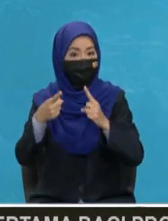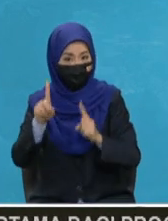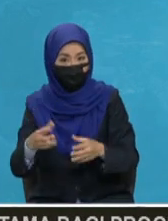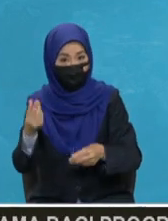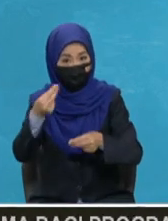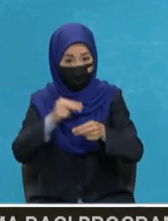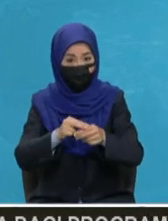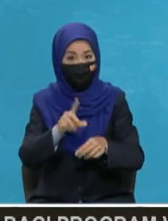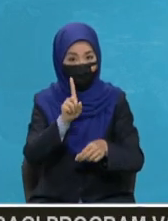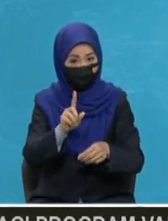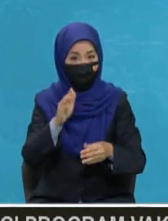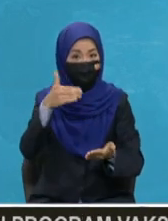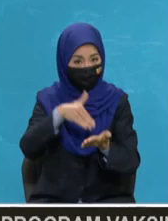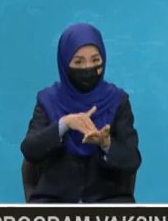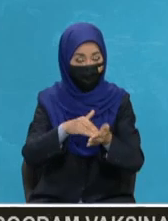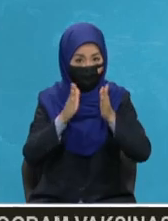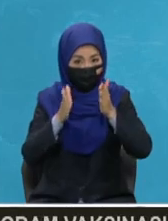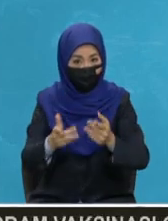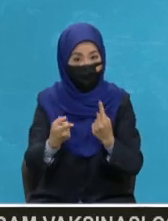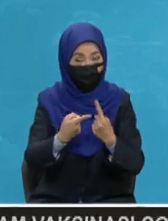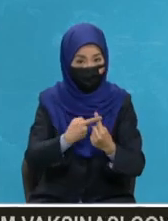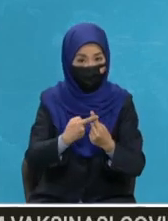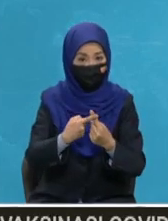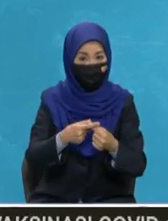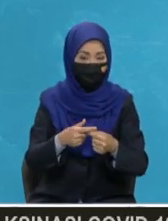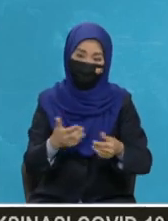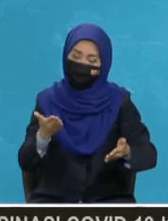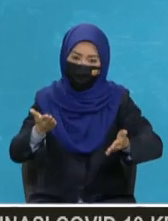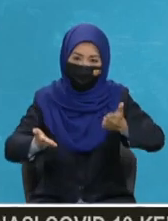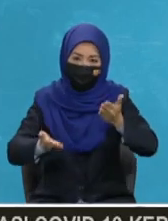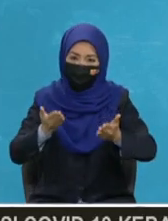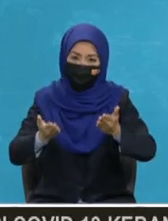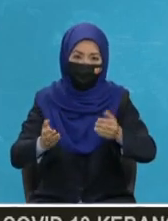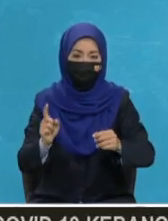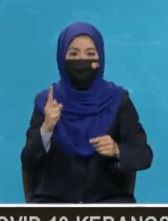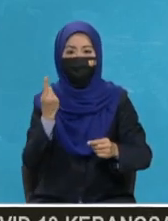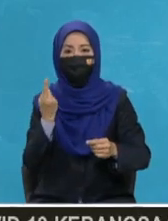arti pada tahap 1 juga menandakan keadaan jangkitan yang stabil